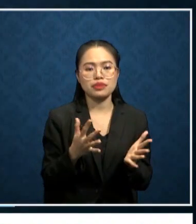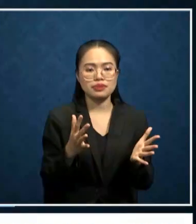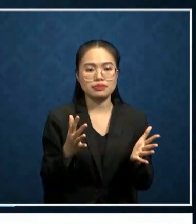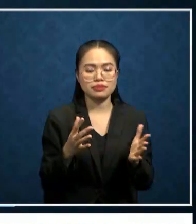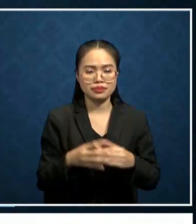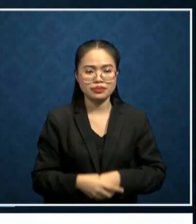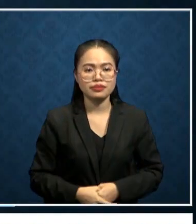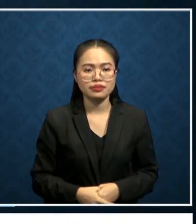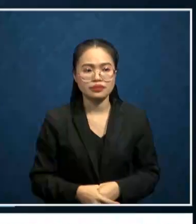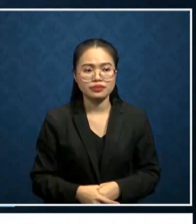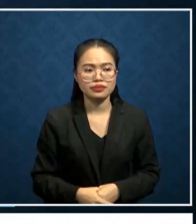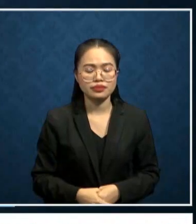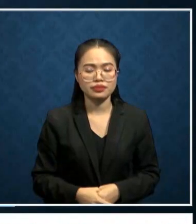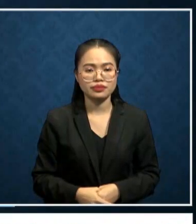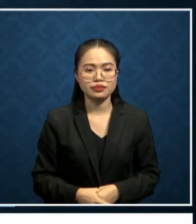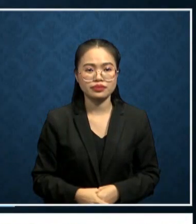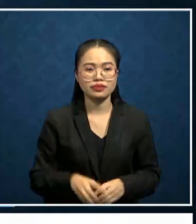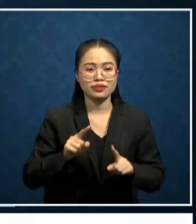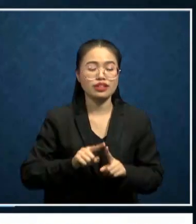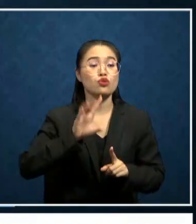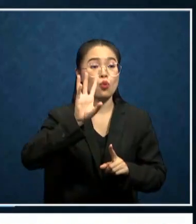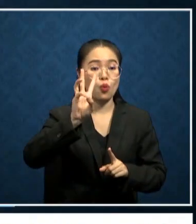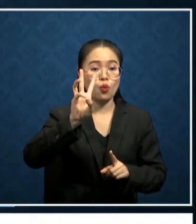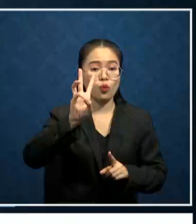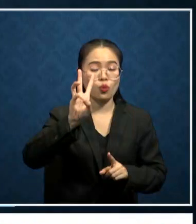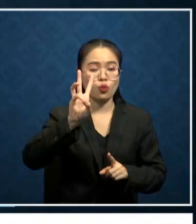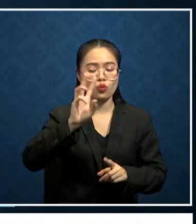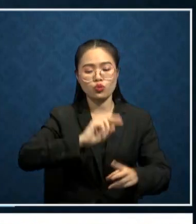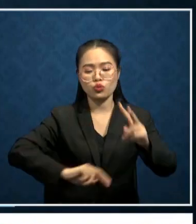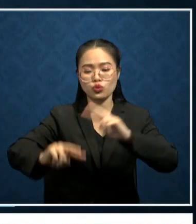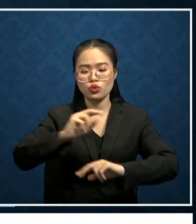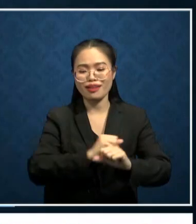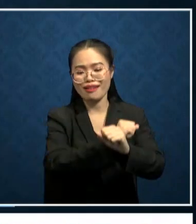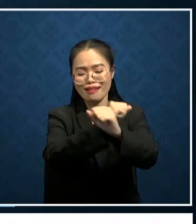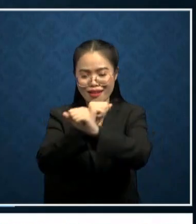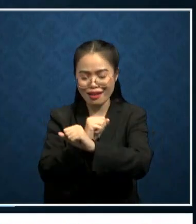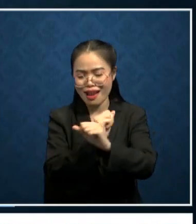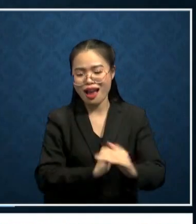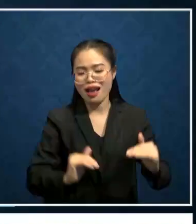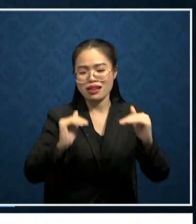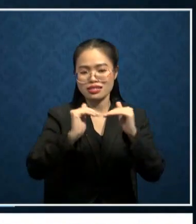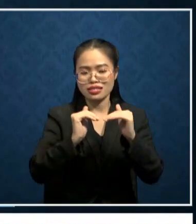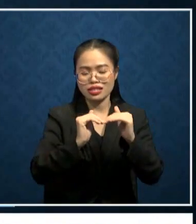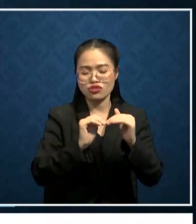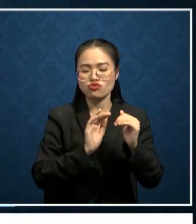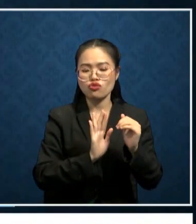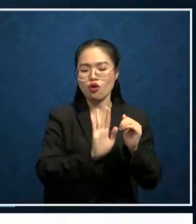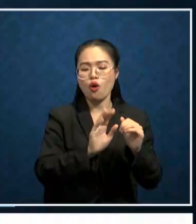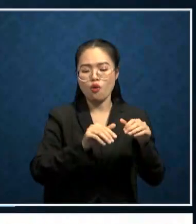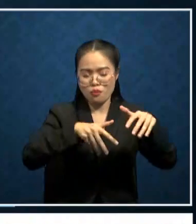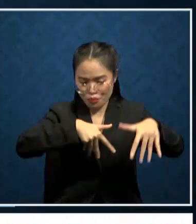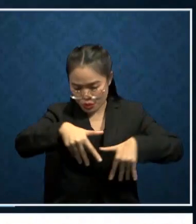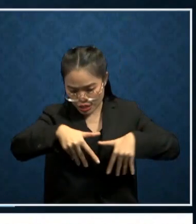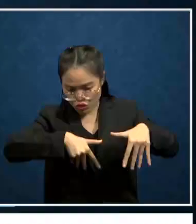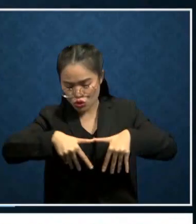ฮะวัตถุประสงค์เอ่อที่ 6ปกป้องสิทธิ์เสรีภาพของผู้ใช้พลังงานชุมชนท้องถิ่นประชา